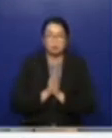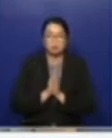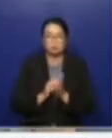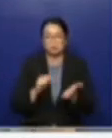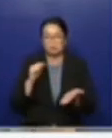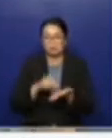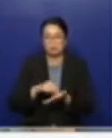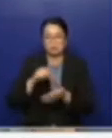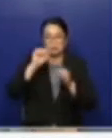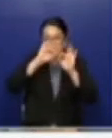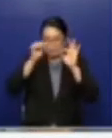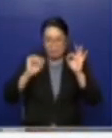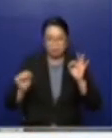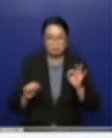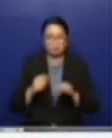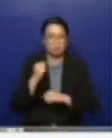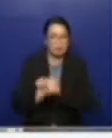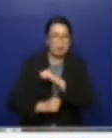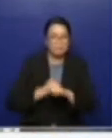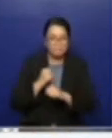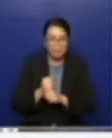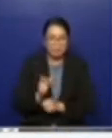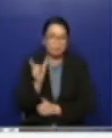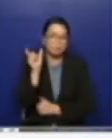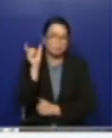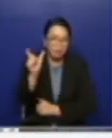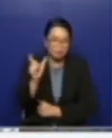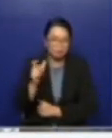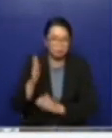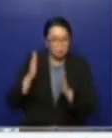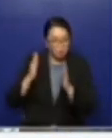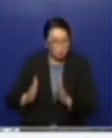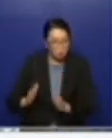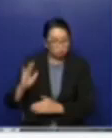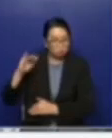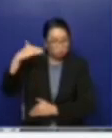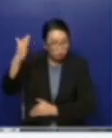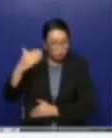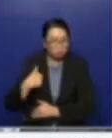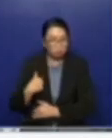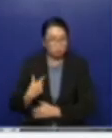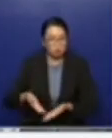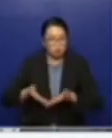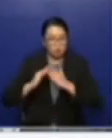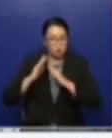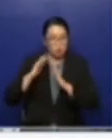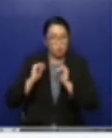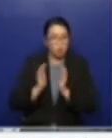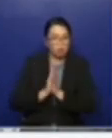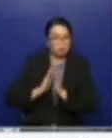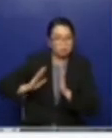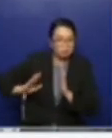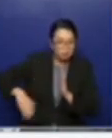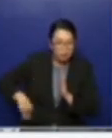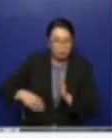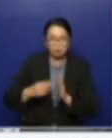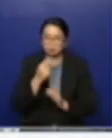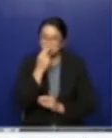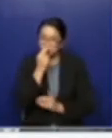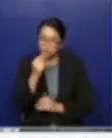าว่าสร้างพศไหนก็แสดงว่าคนมาก่อนนะครับถึงจะมาสร้างวัดได้เพราะสิ่งต่างๆเหล่